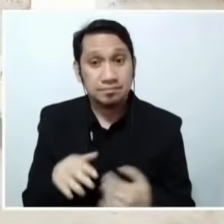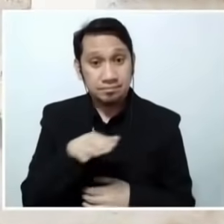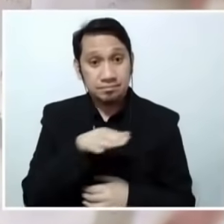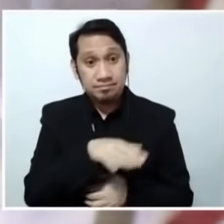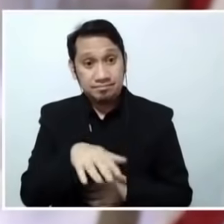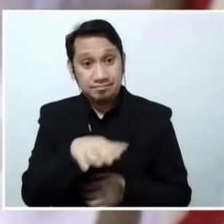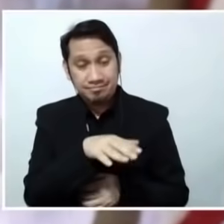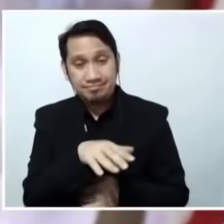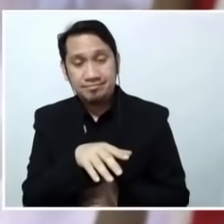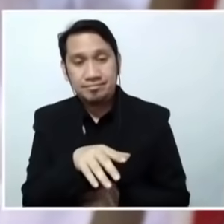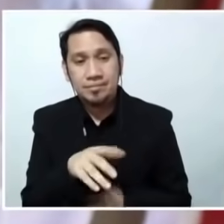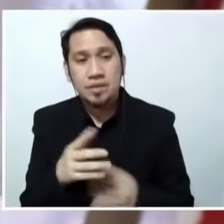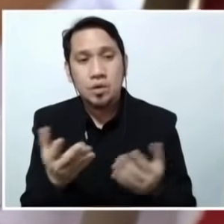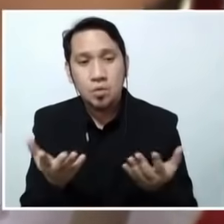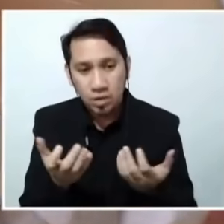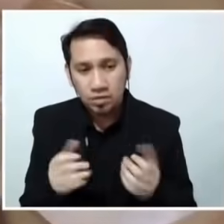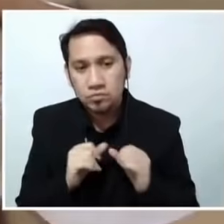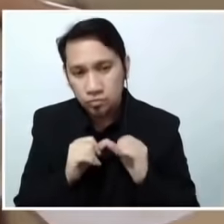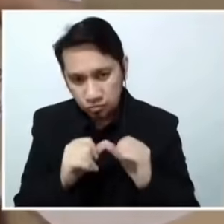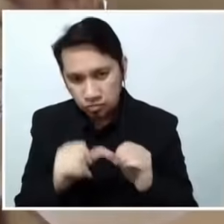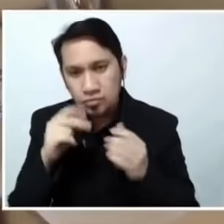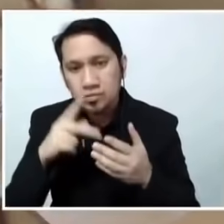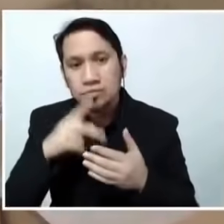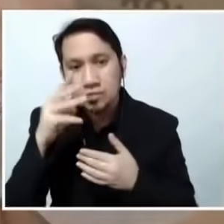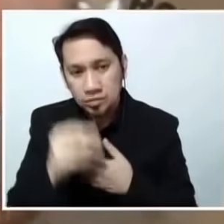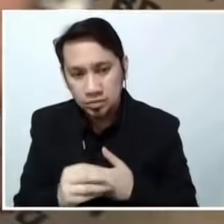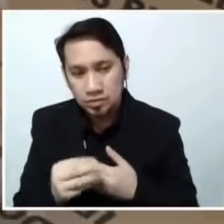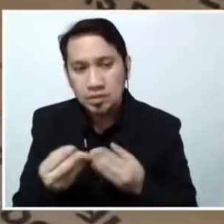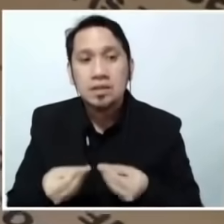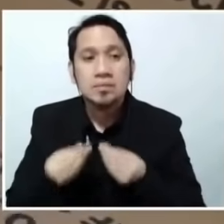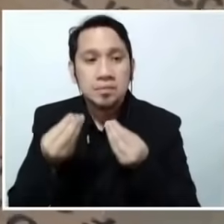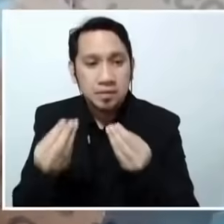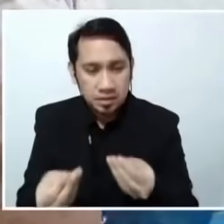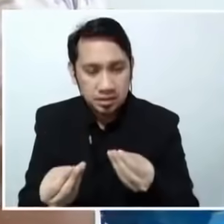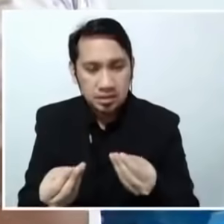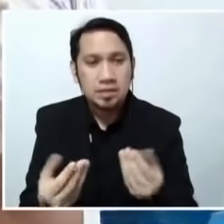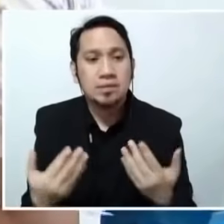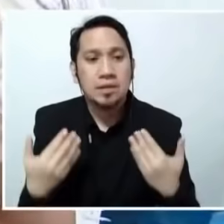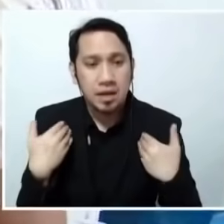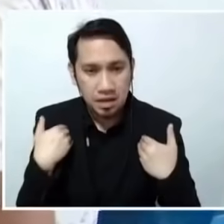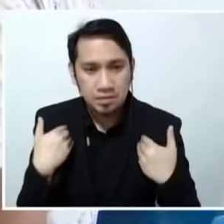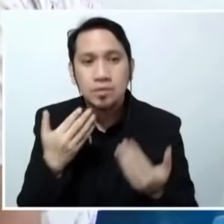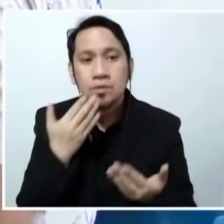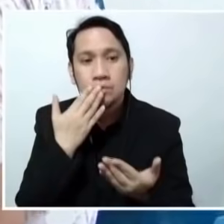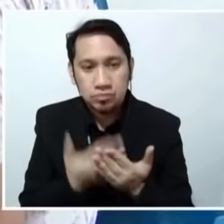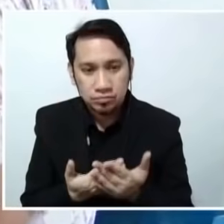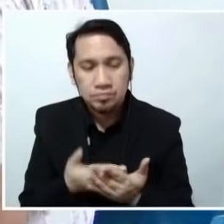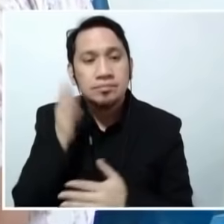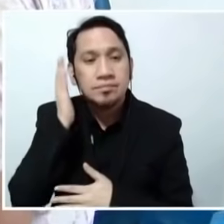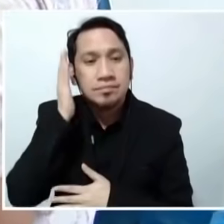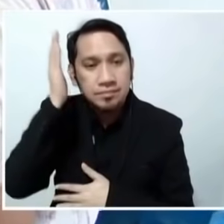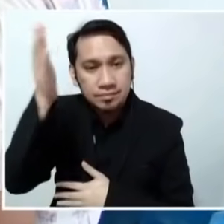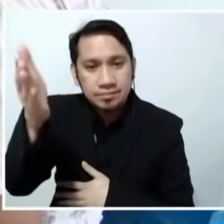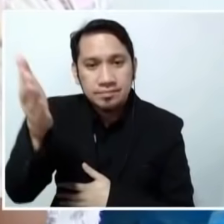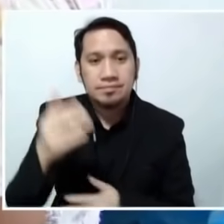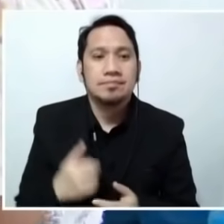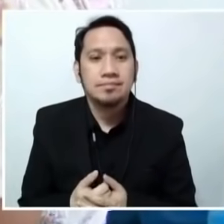na magpatuloy ang mga programang magbibigay sa kanila ng maliwanag na kinabukasan.